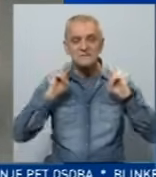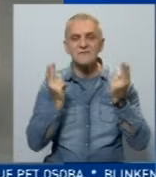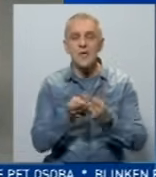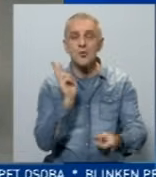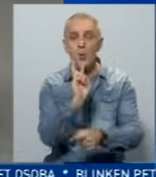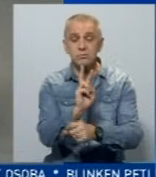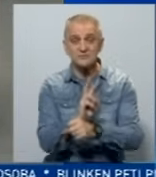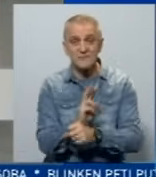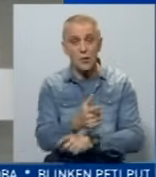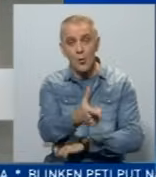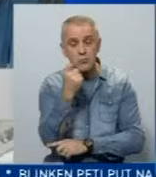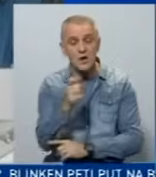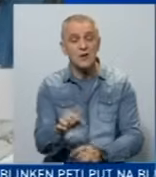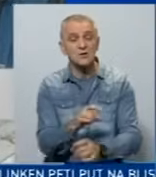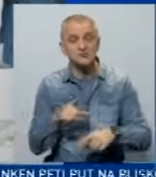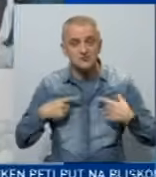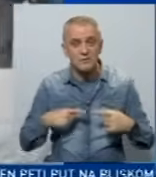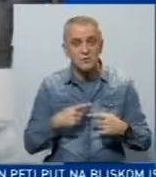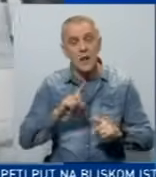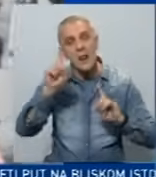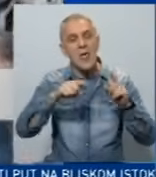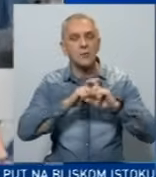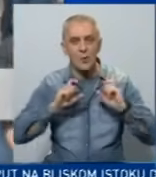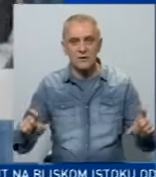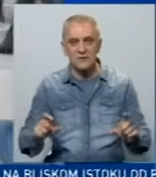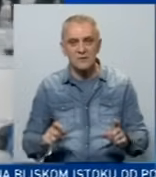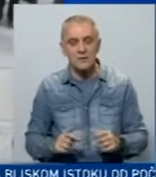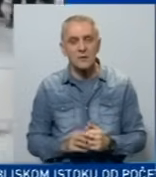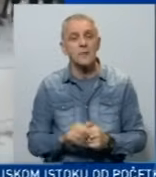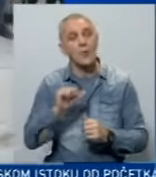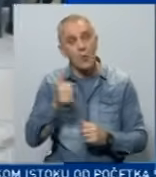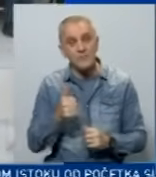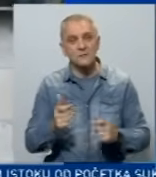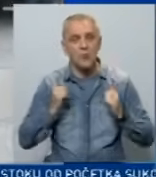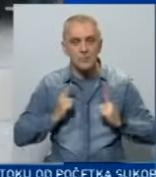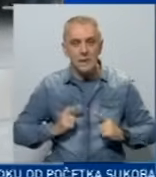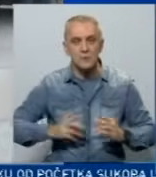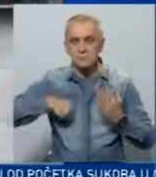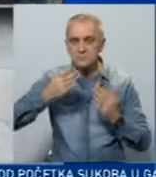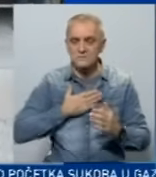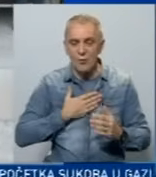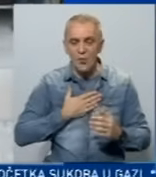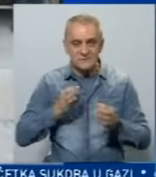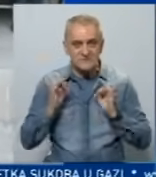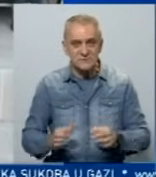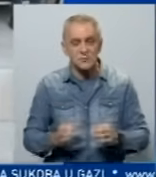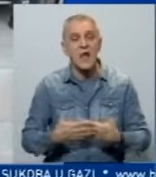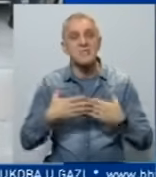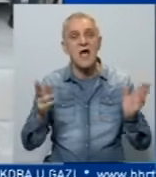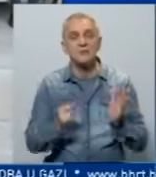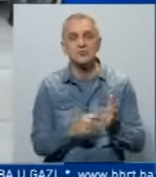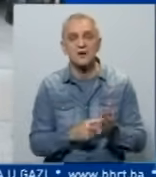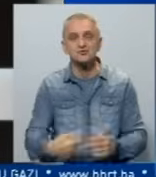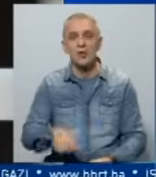upozoravati da je za ubijene živote ljudi netko kriv. Opet će u miru izlagati svoju sigurnost i javno tražiti